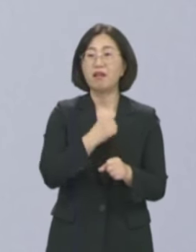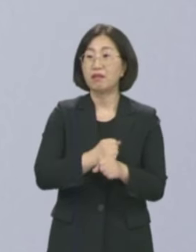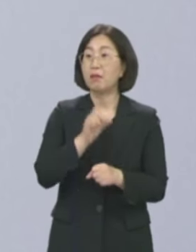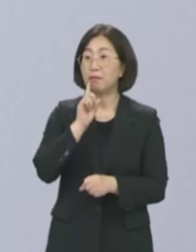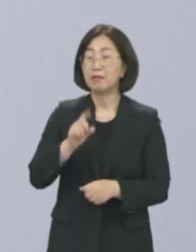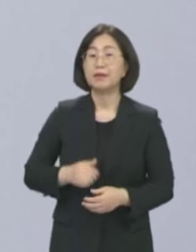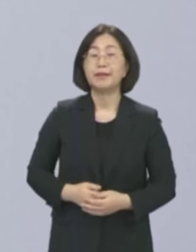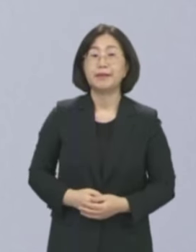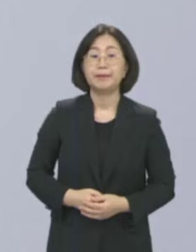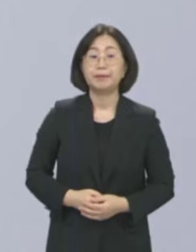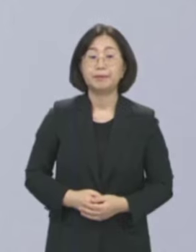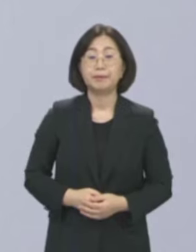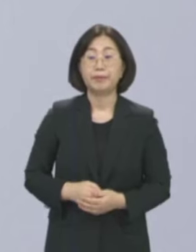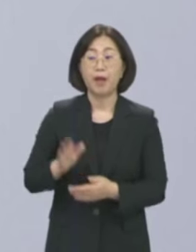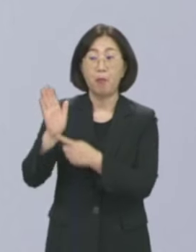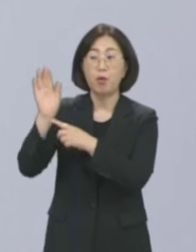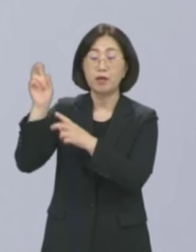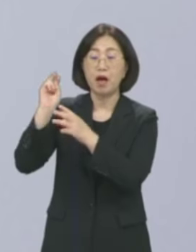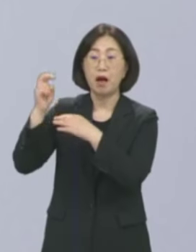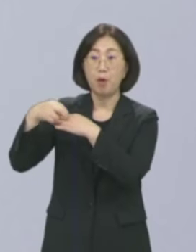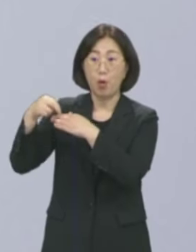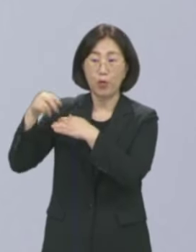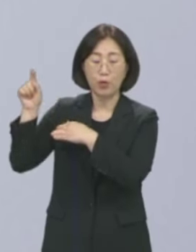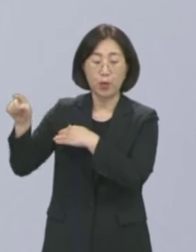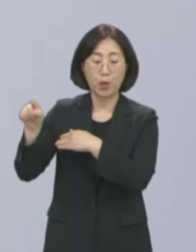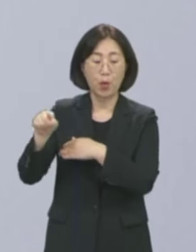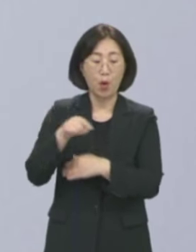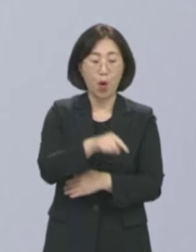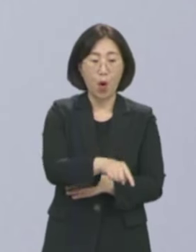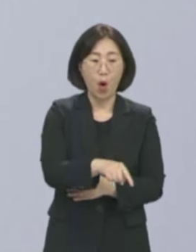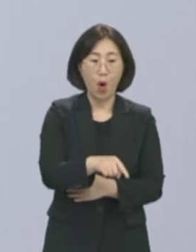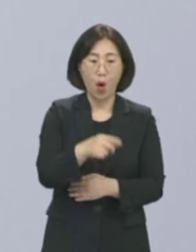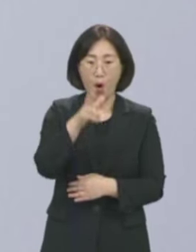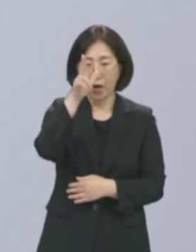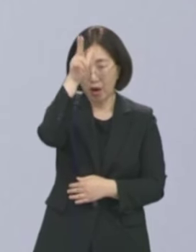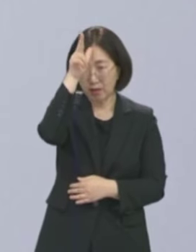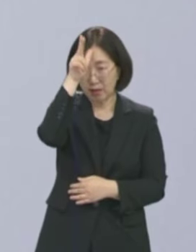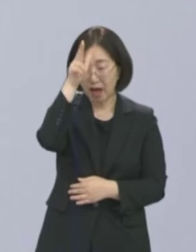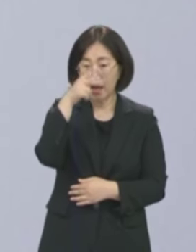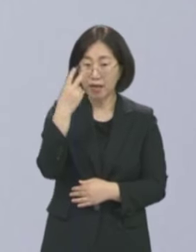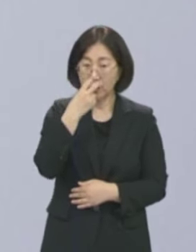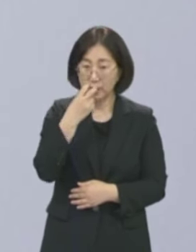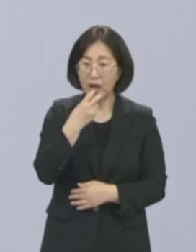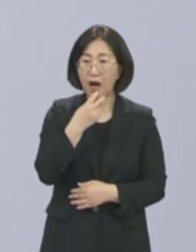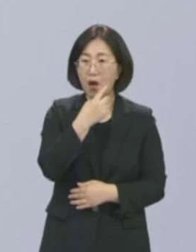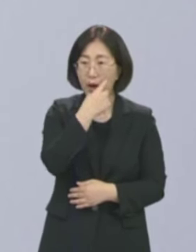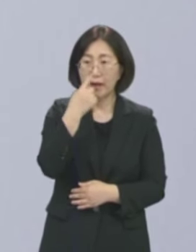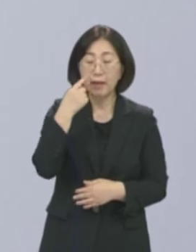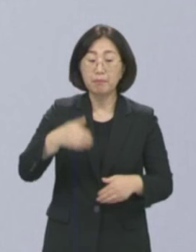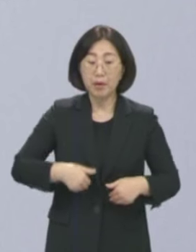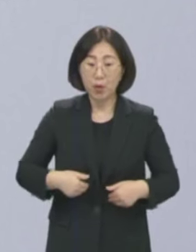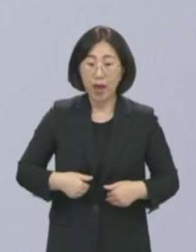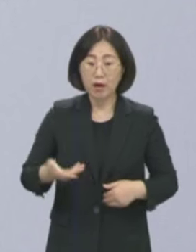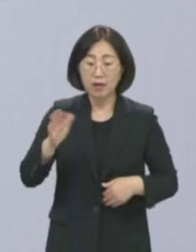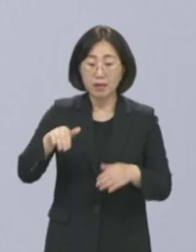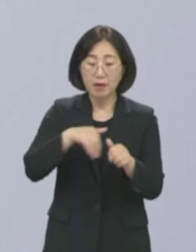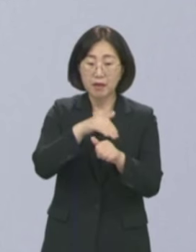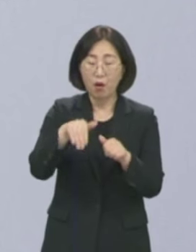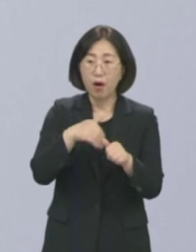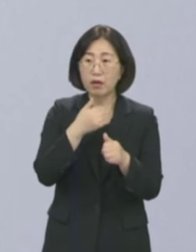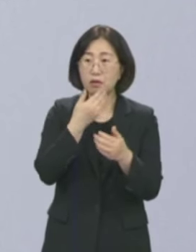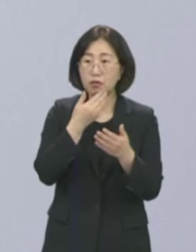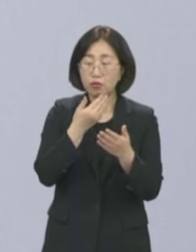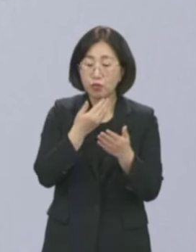피했습니다. 본사 측도 수사기관 등의 사실관계 확인이 필요하다면서도 사안이 중대하고 브랜드 가치를